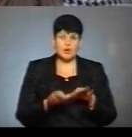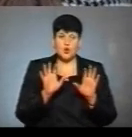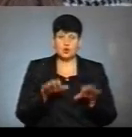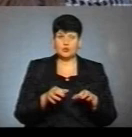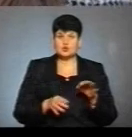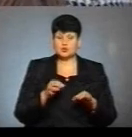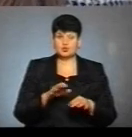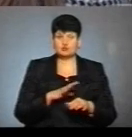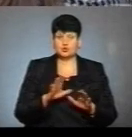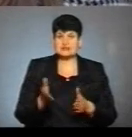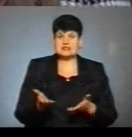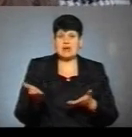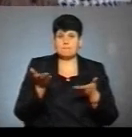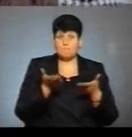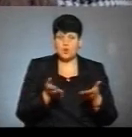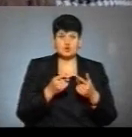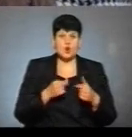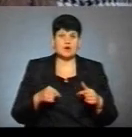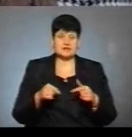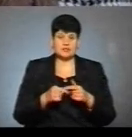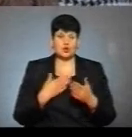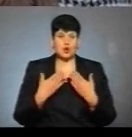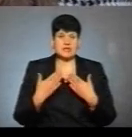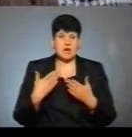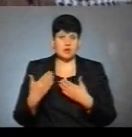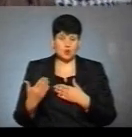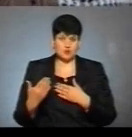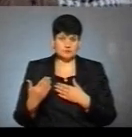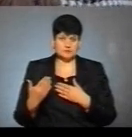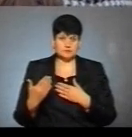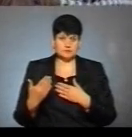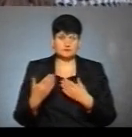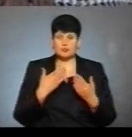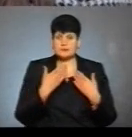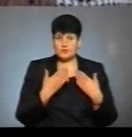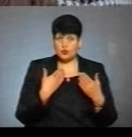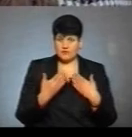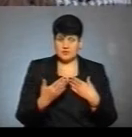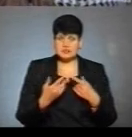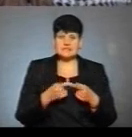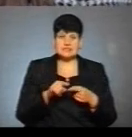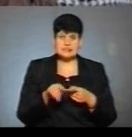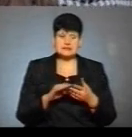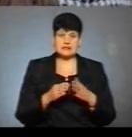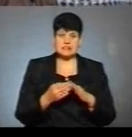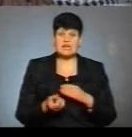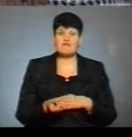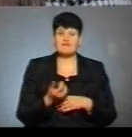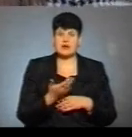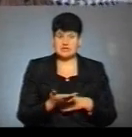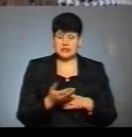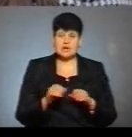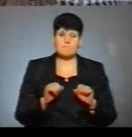суду було запрошено організаторів до діалогу, поспілкуватися з приводу ситуації, яка виникла, і,